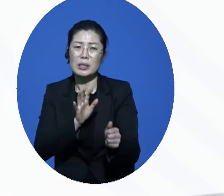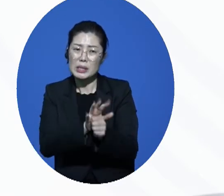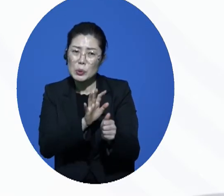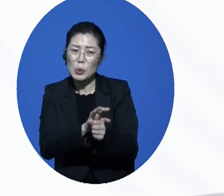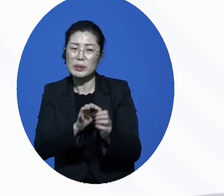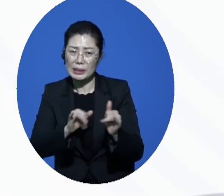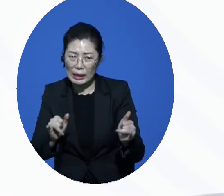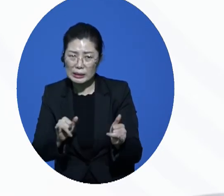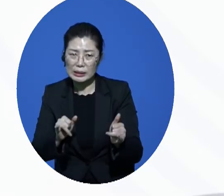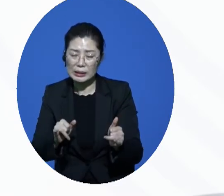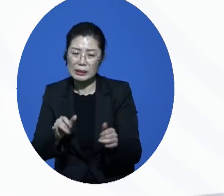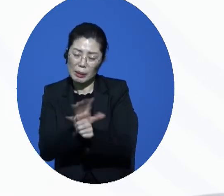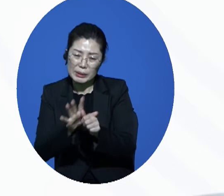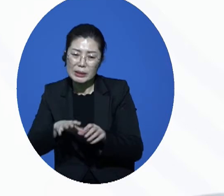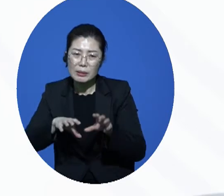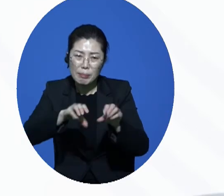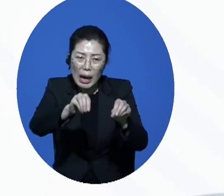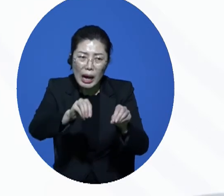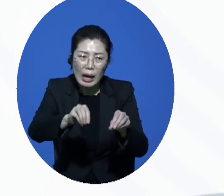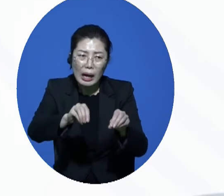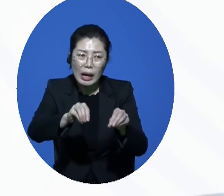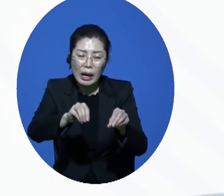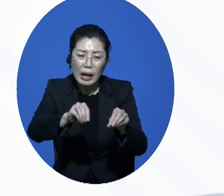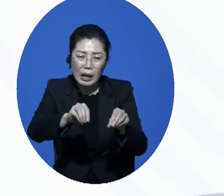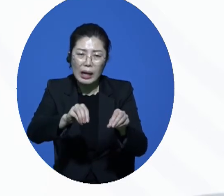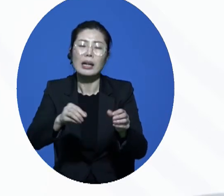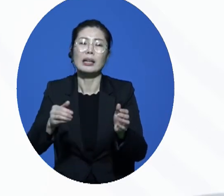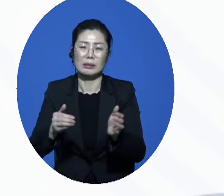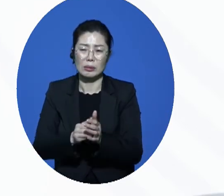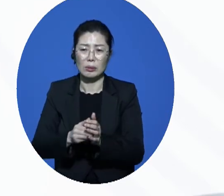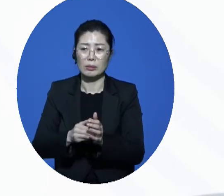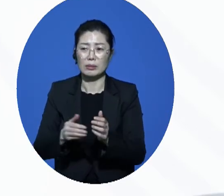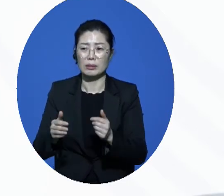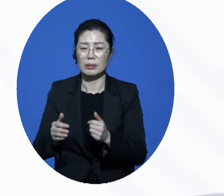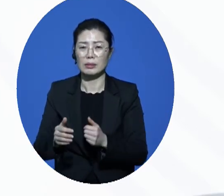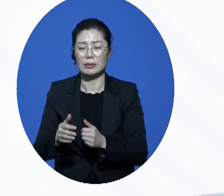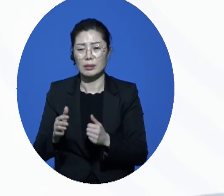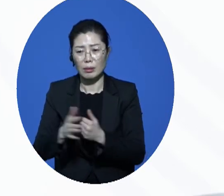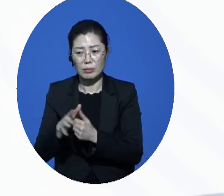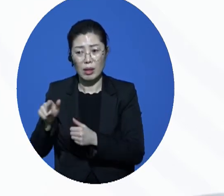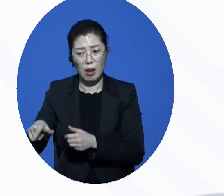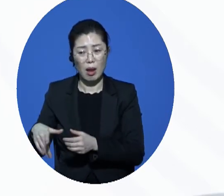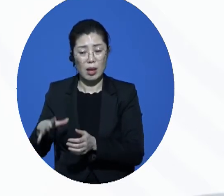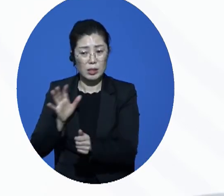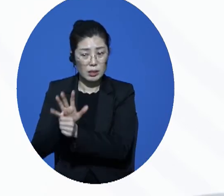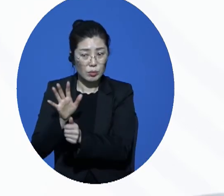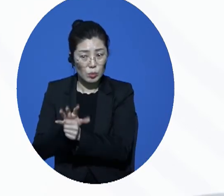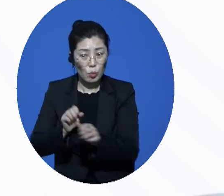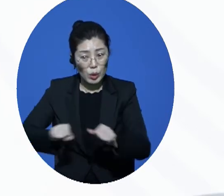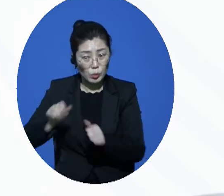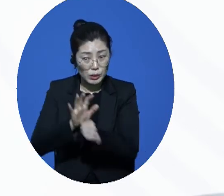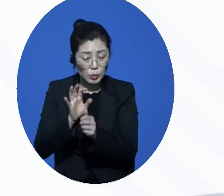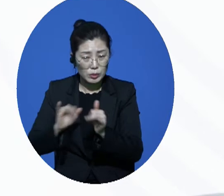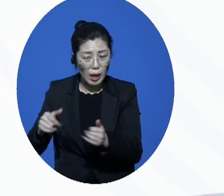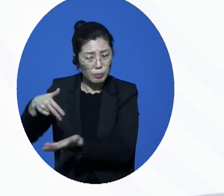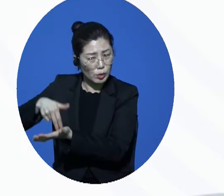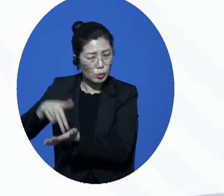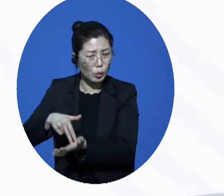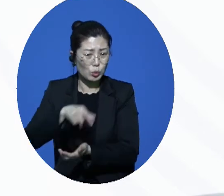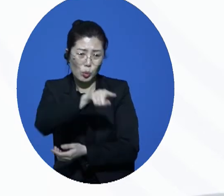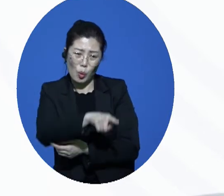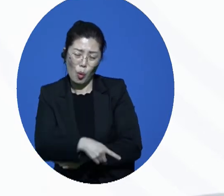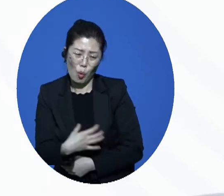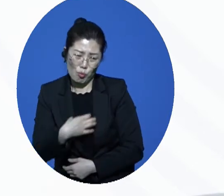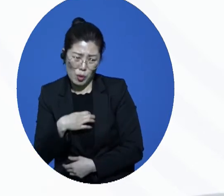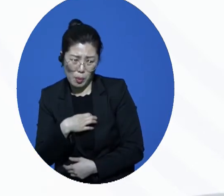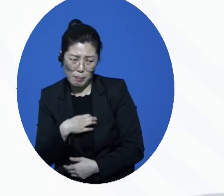얘기하는 활동 지원사들에게 중개기관도 억지로 가라고 하기가 매우 어려웠습니다. 결국 당사자는 사전 통보 없이 신장 투석을 받는